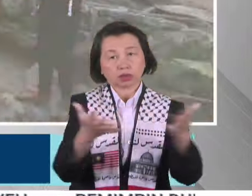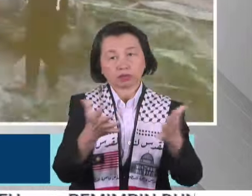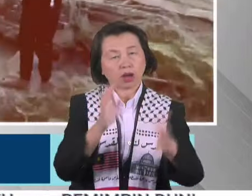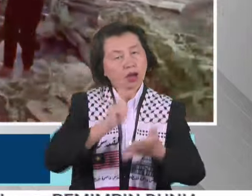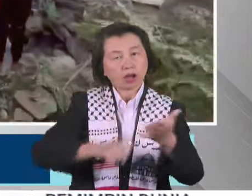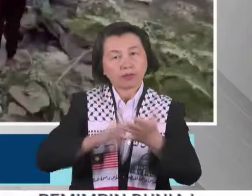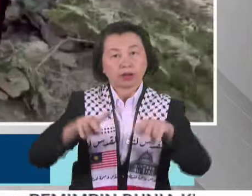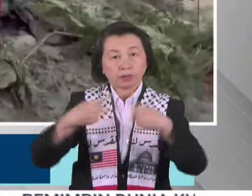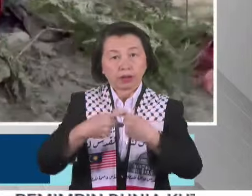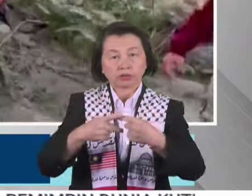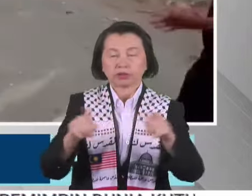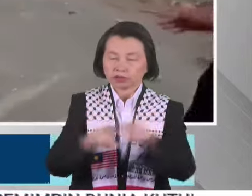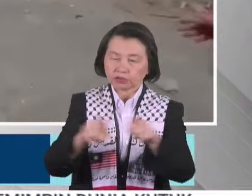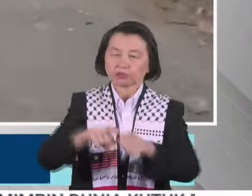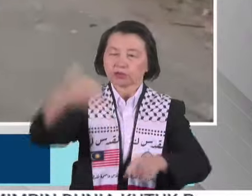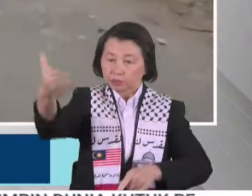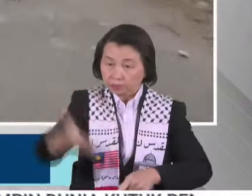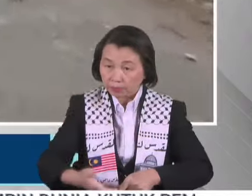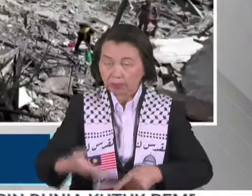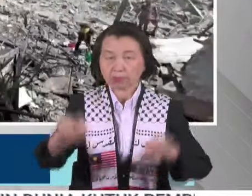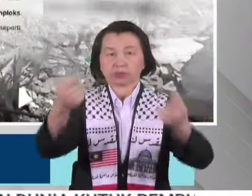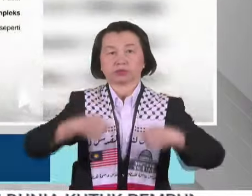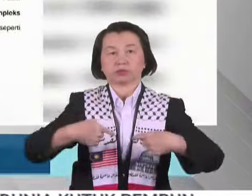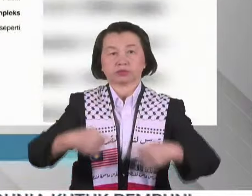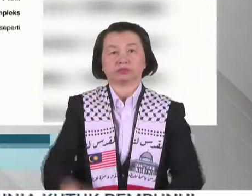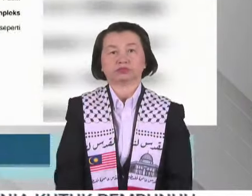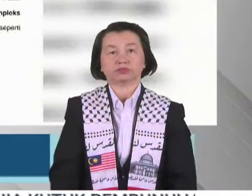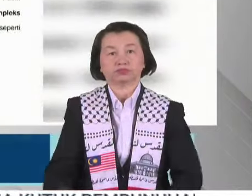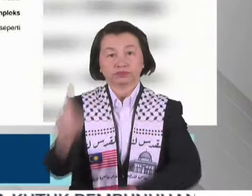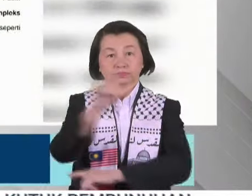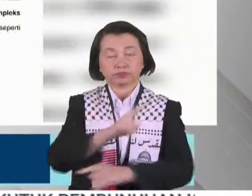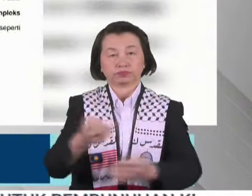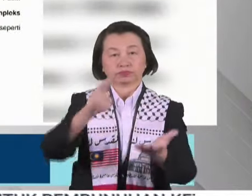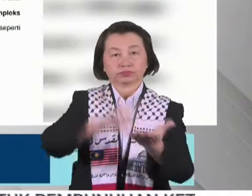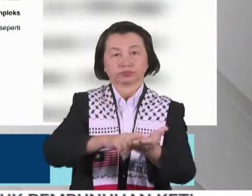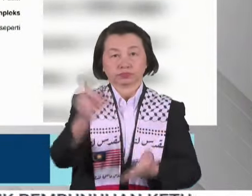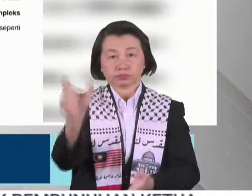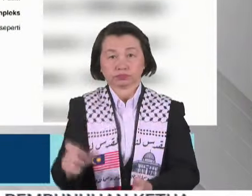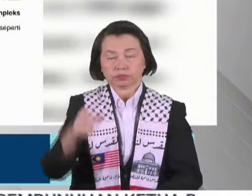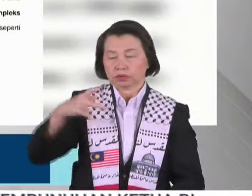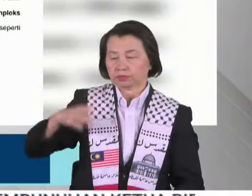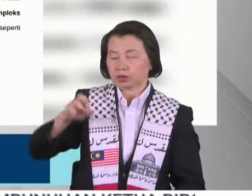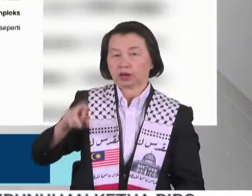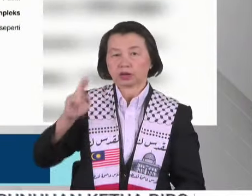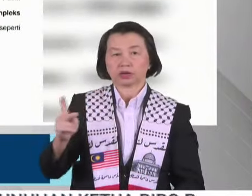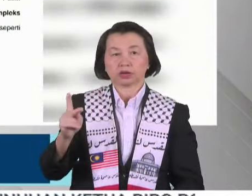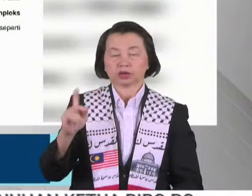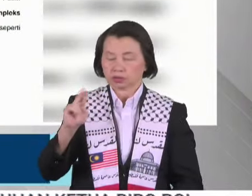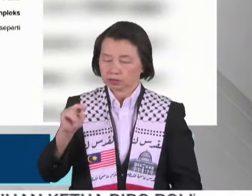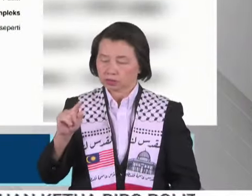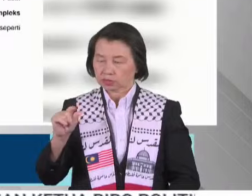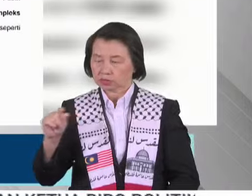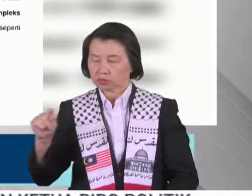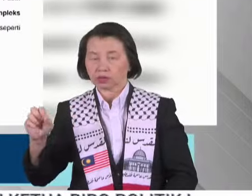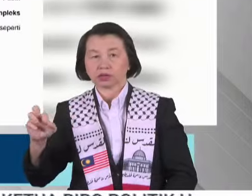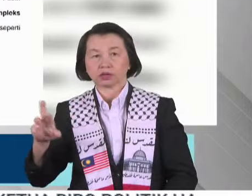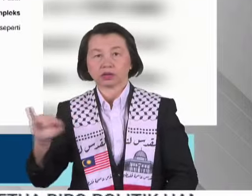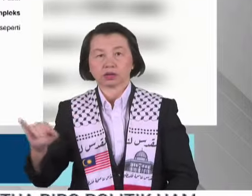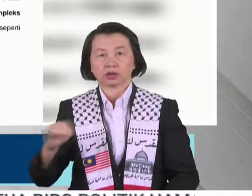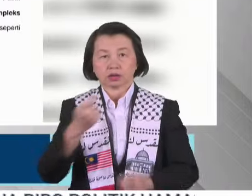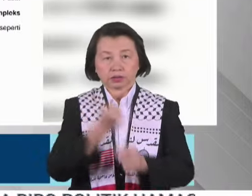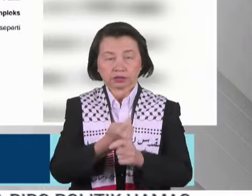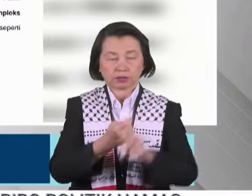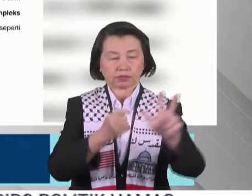mana turut dipelawa hadir. Hari penamaan calon bagi PRK Nenggiri ditetapkan pada